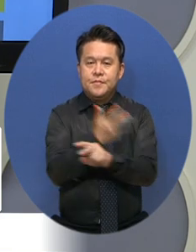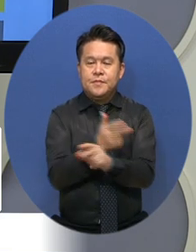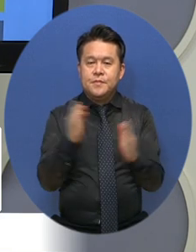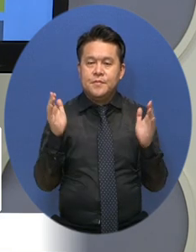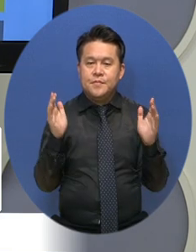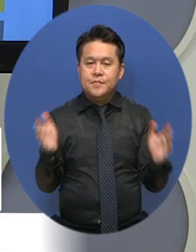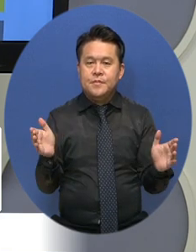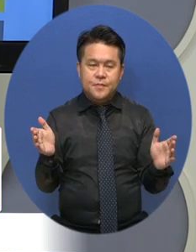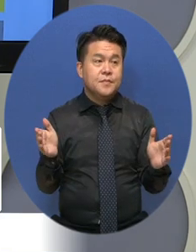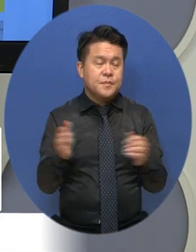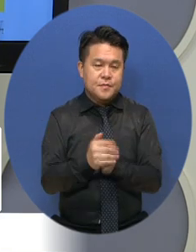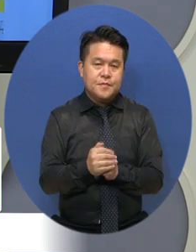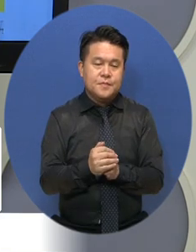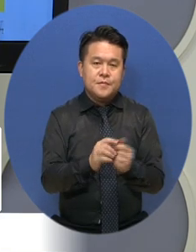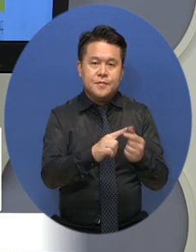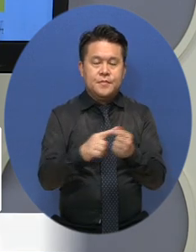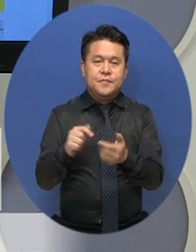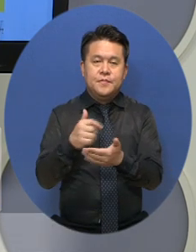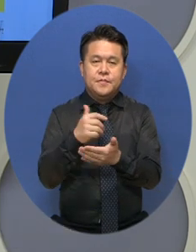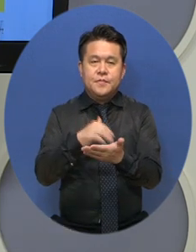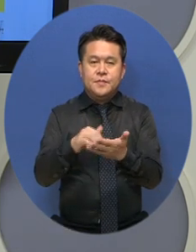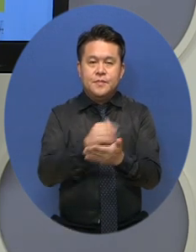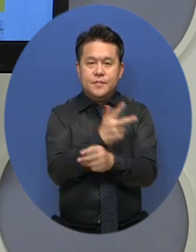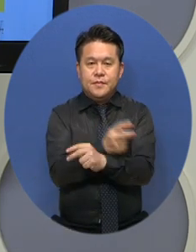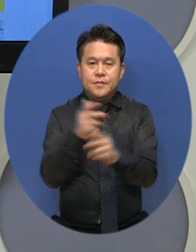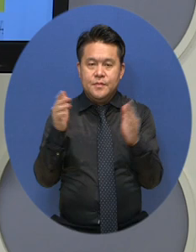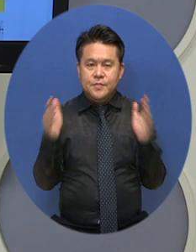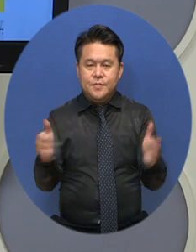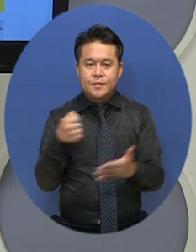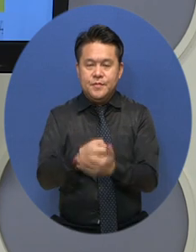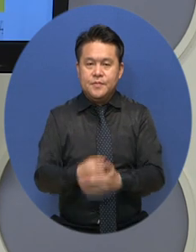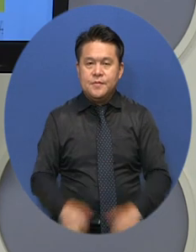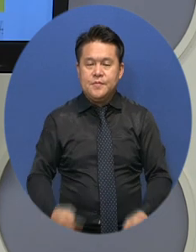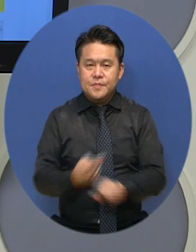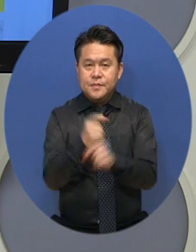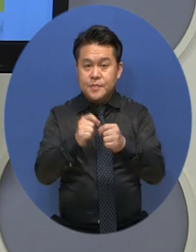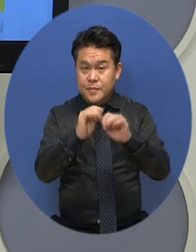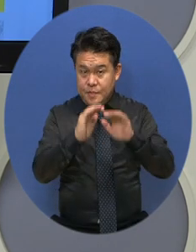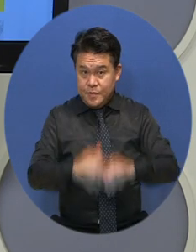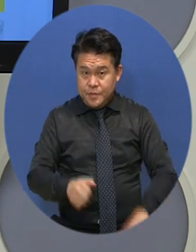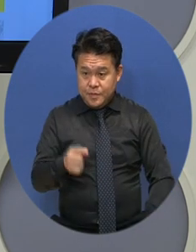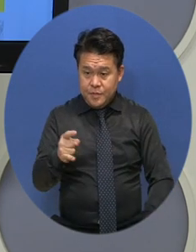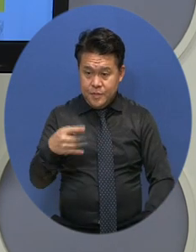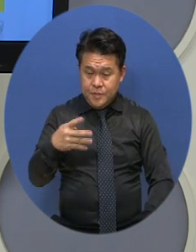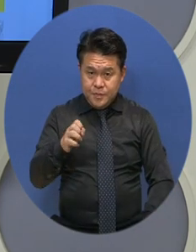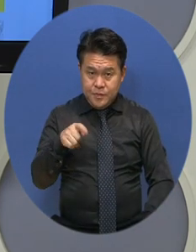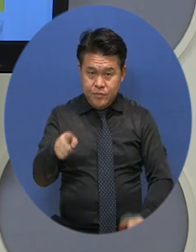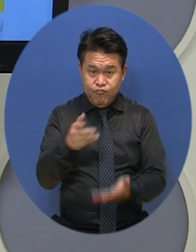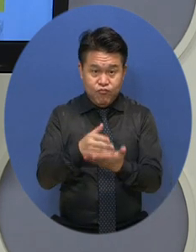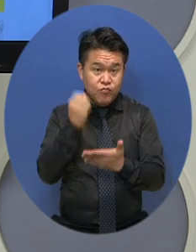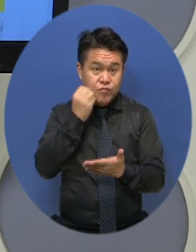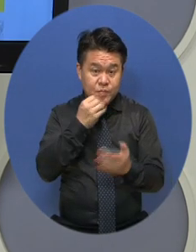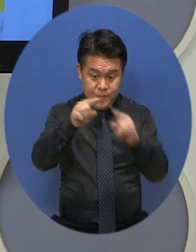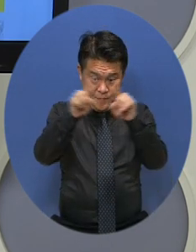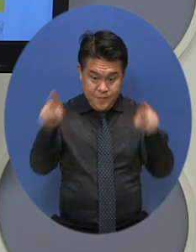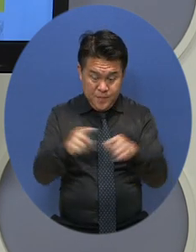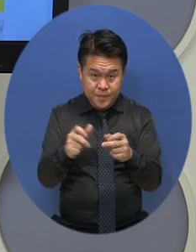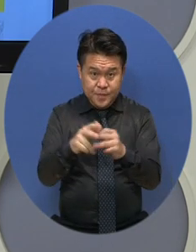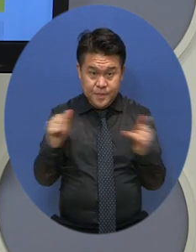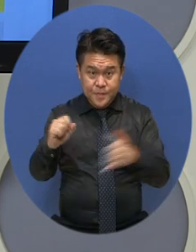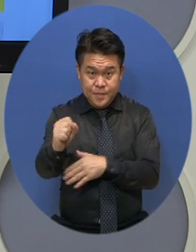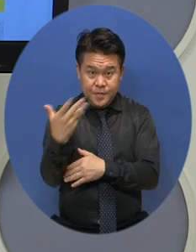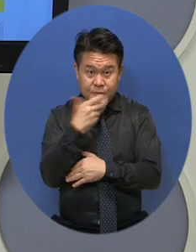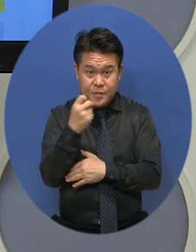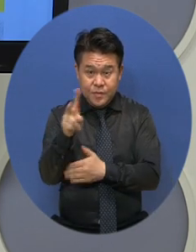한글 점자 주간 으로 정했습니다 이밖에 자세한 사항은 외피 어느 홈페이지와 장애인 신문 복지 탭이